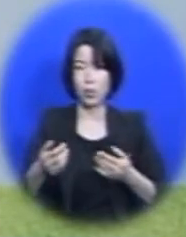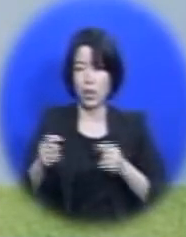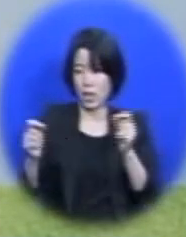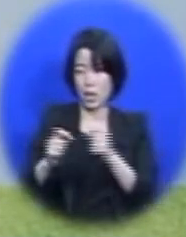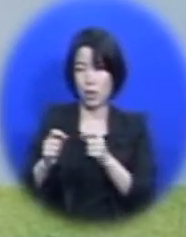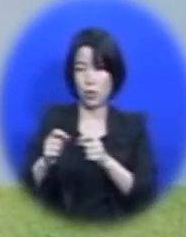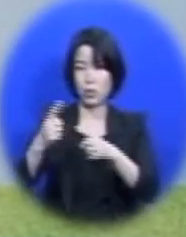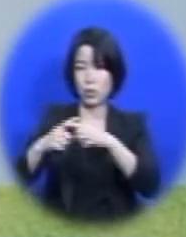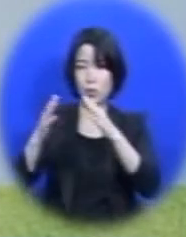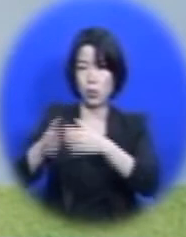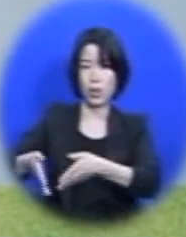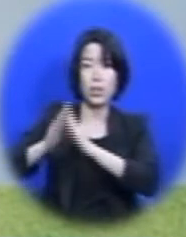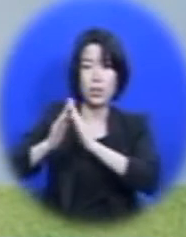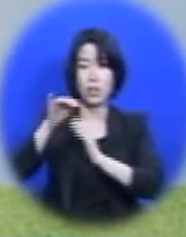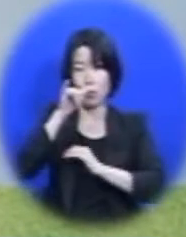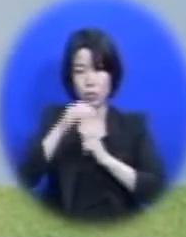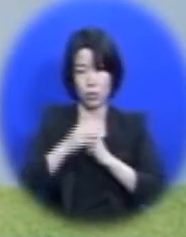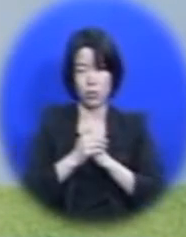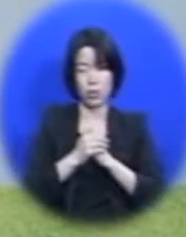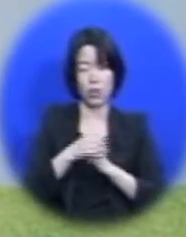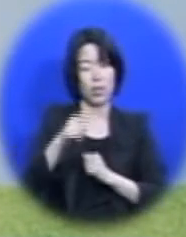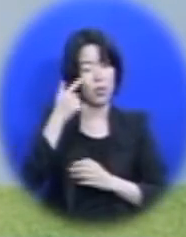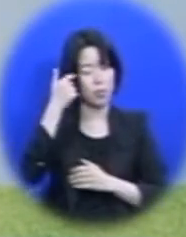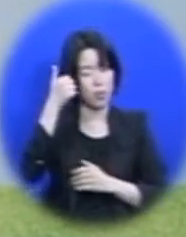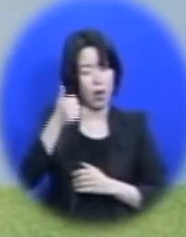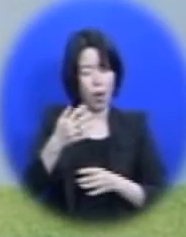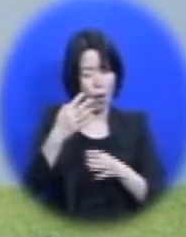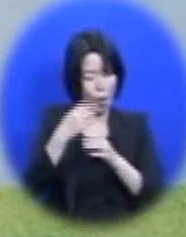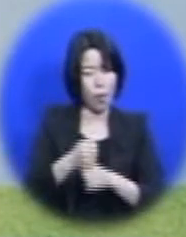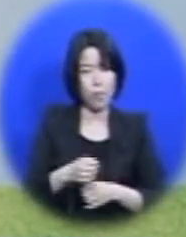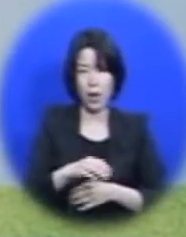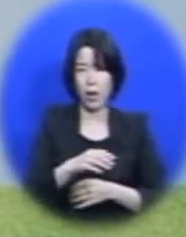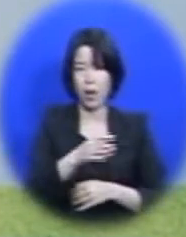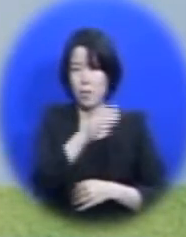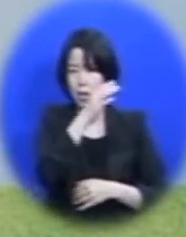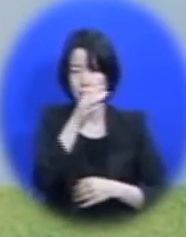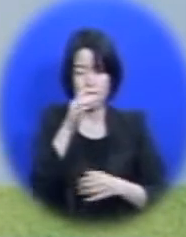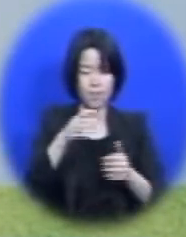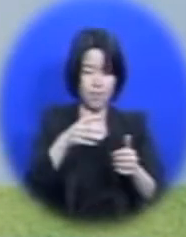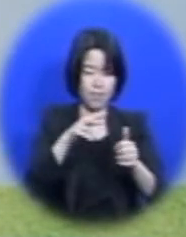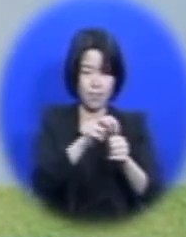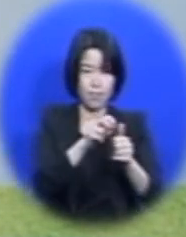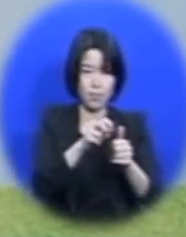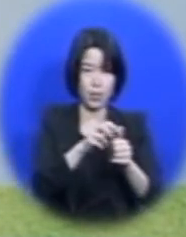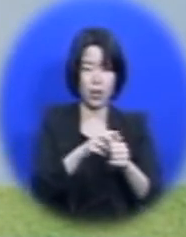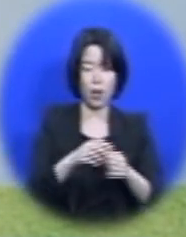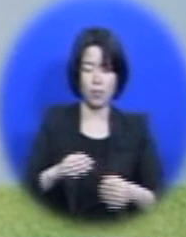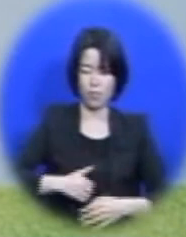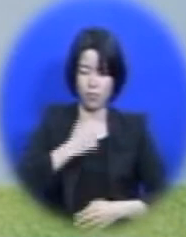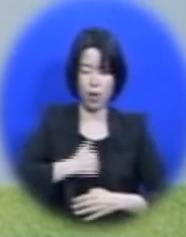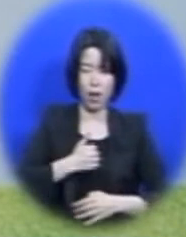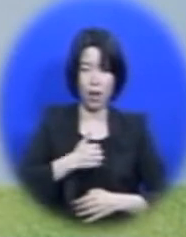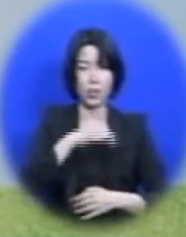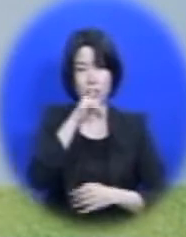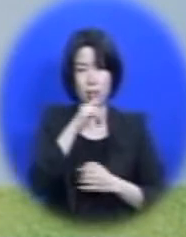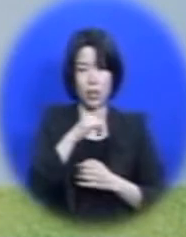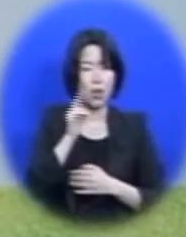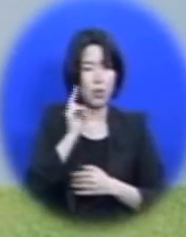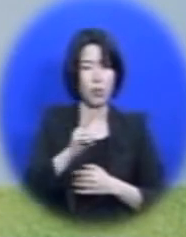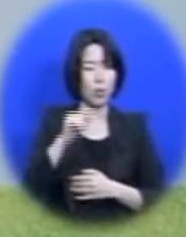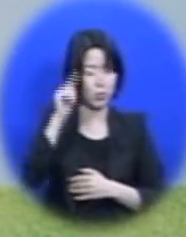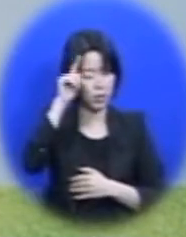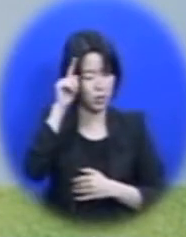새로 개척을 하신 겁니다. 이 목사님이 얼마나 배신감과 분노의 치를 떨었는지